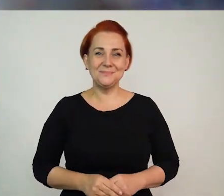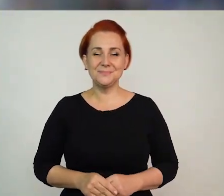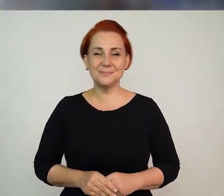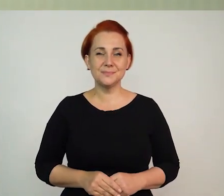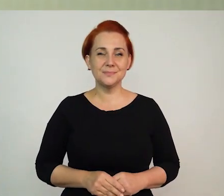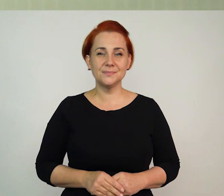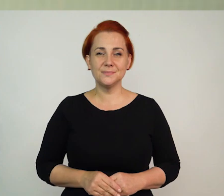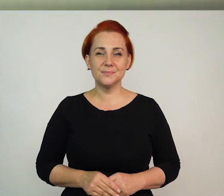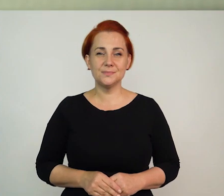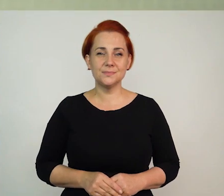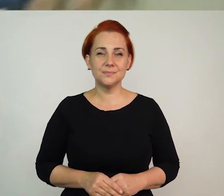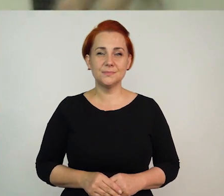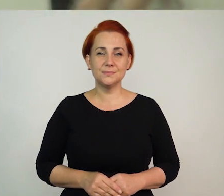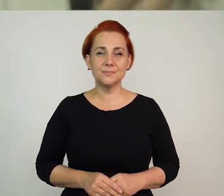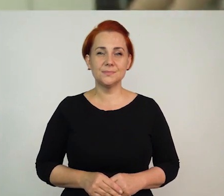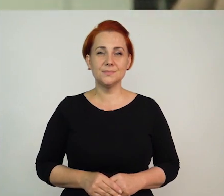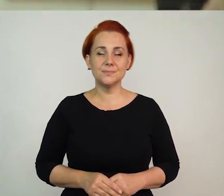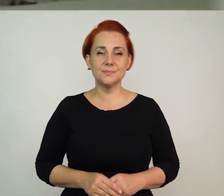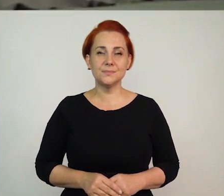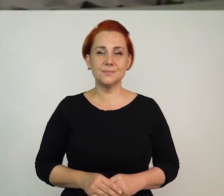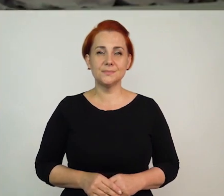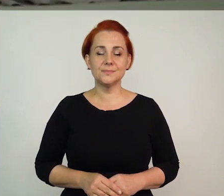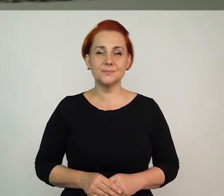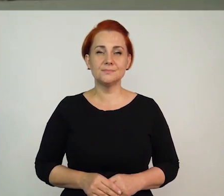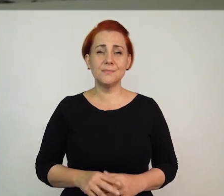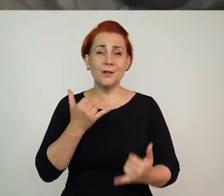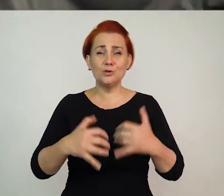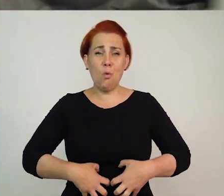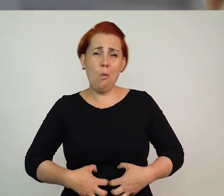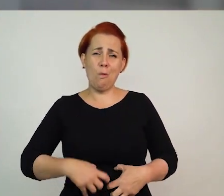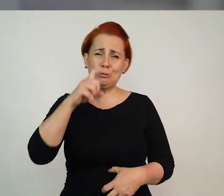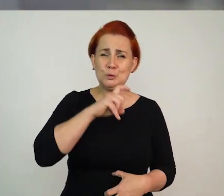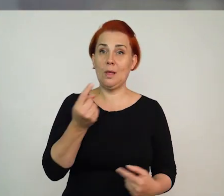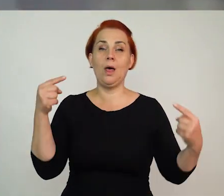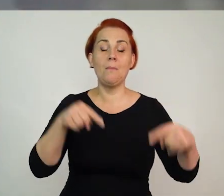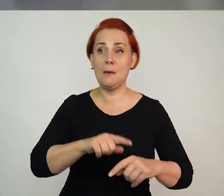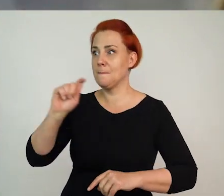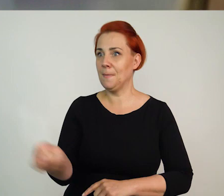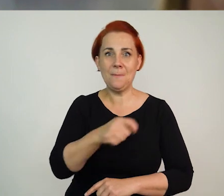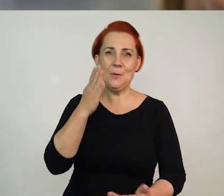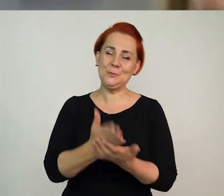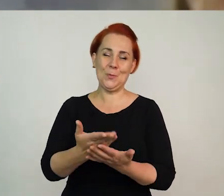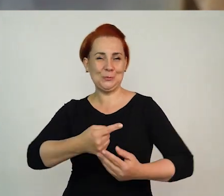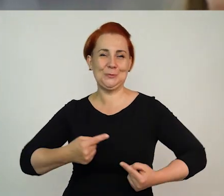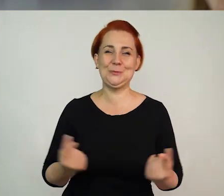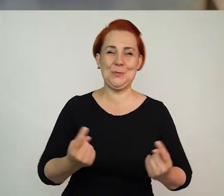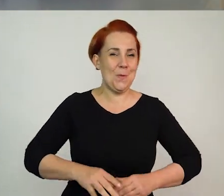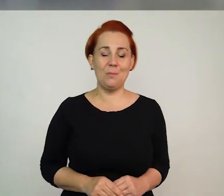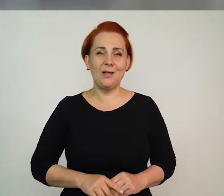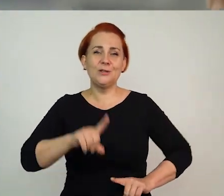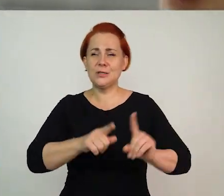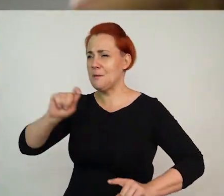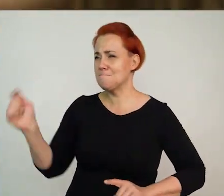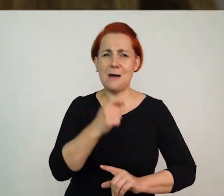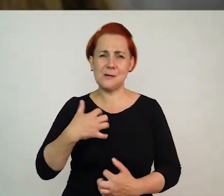opisać. Gloria Mokrzycka i Klaudia Rduch. Mamy zły humor, przechodzimy na kord, już jest wszystko super, więc po prostu... Czasem na kordzie